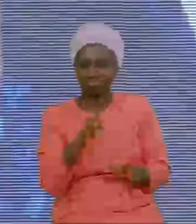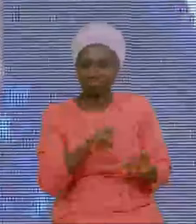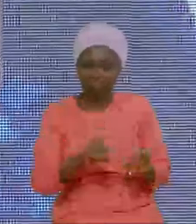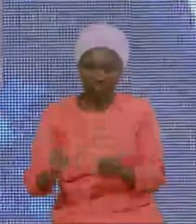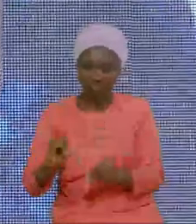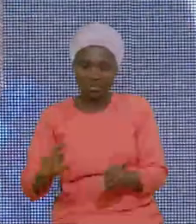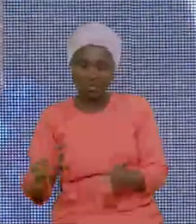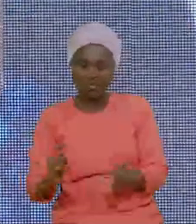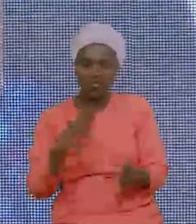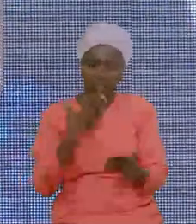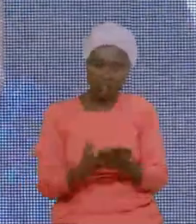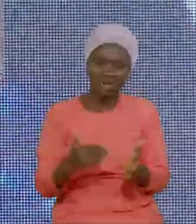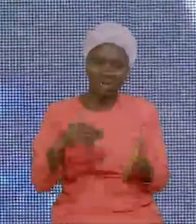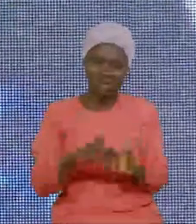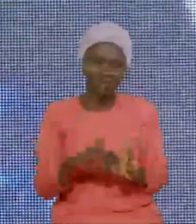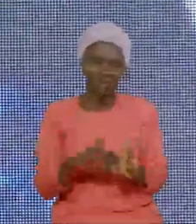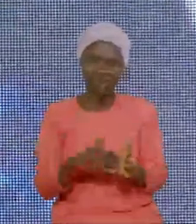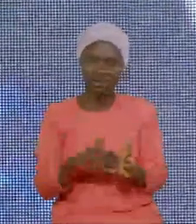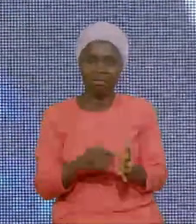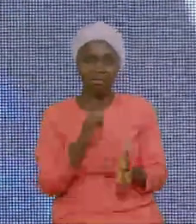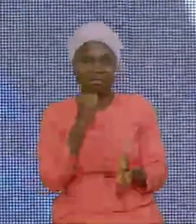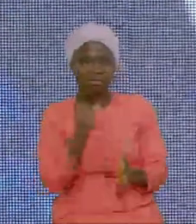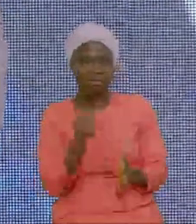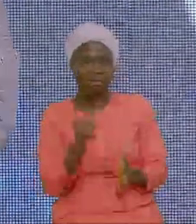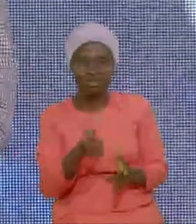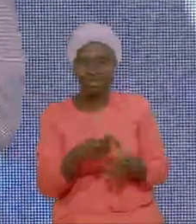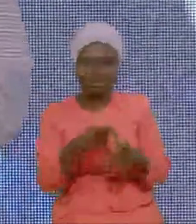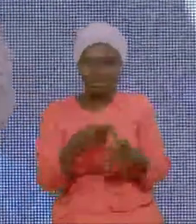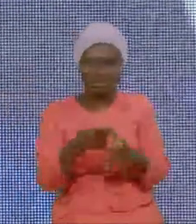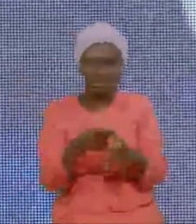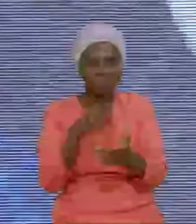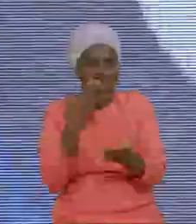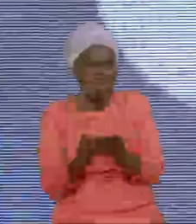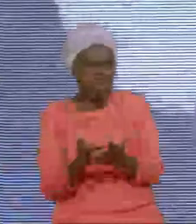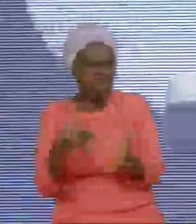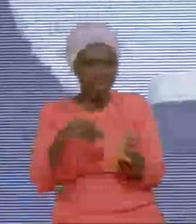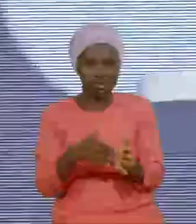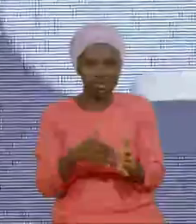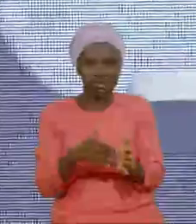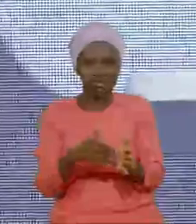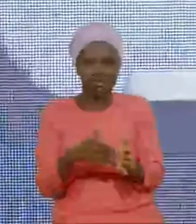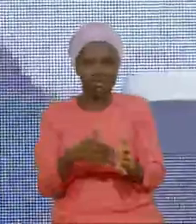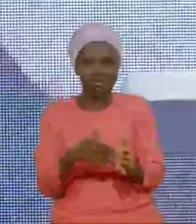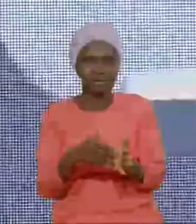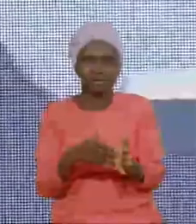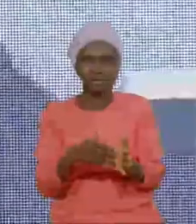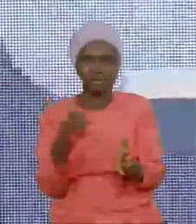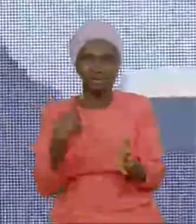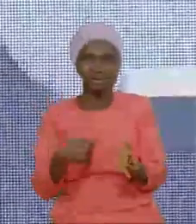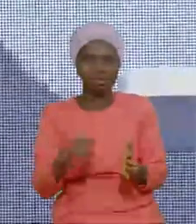again. Elle ne se déplace plus bien. It's not running smooth again. Elle ne roule plus aisément. The jerks